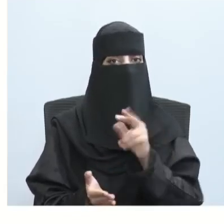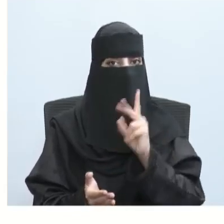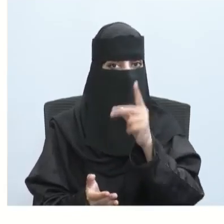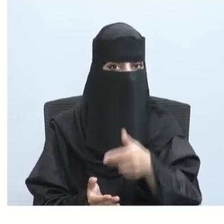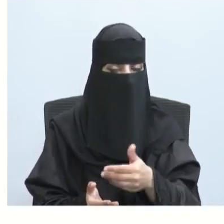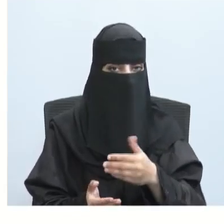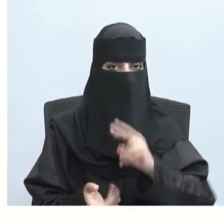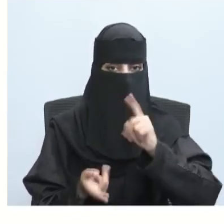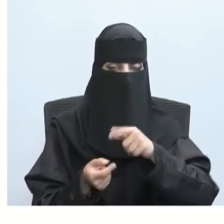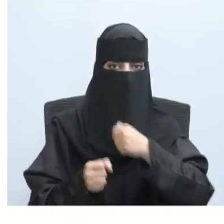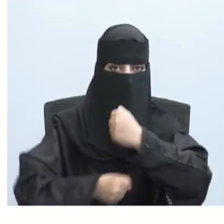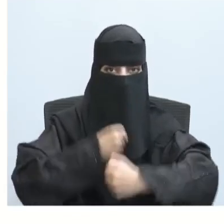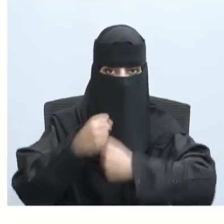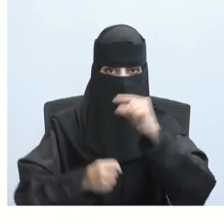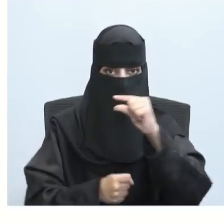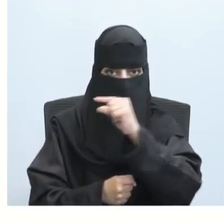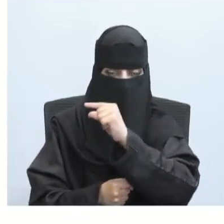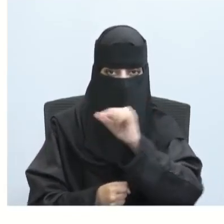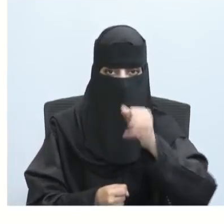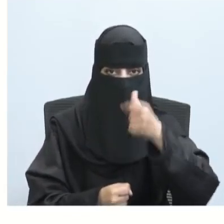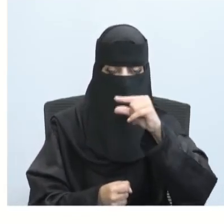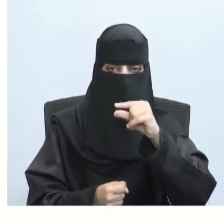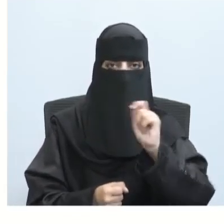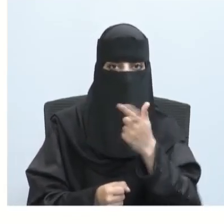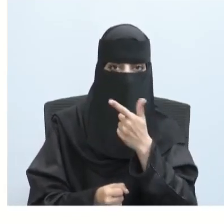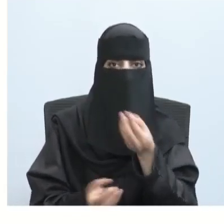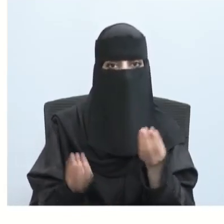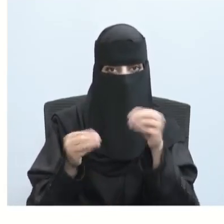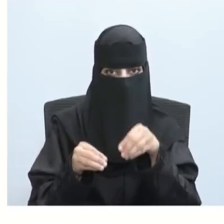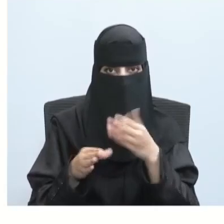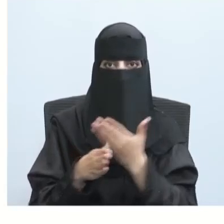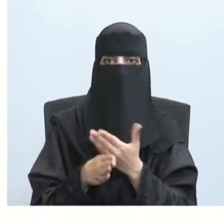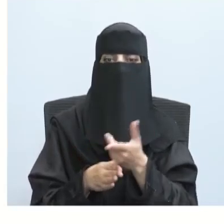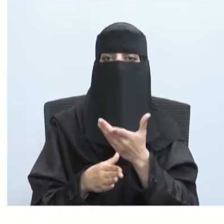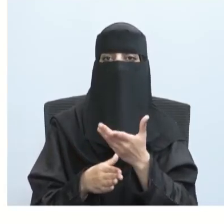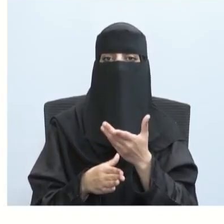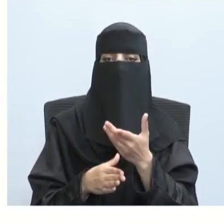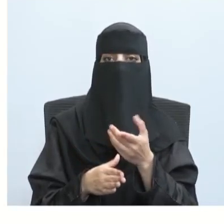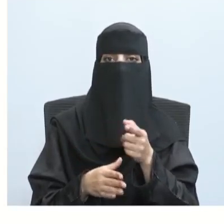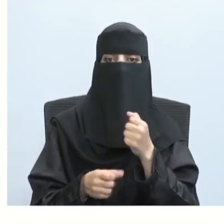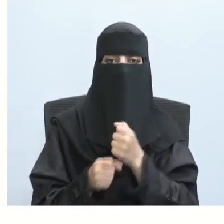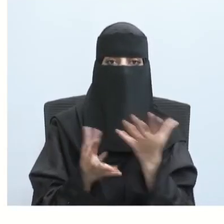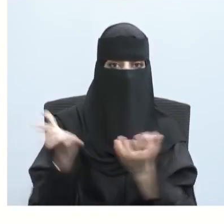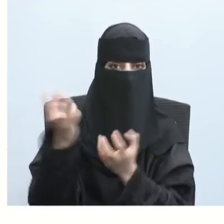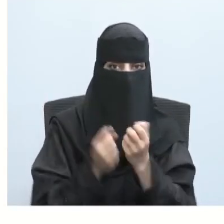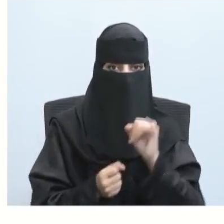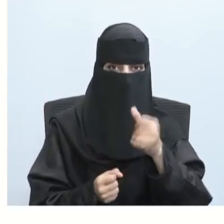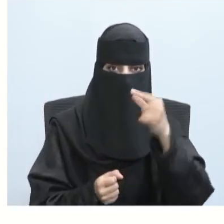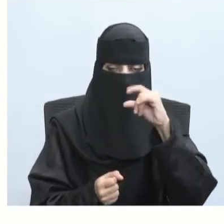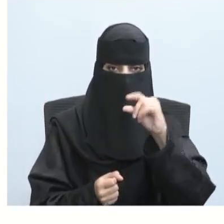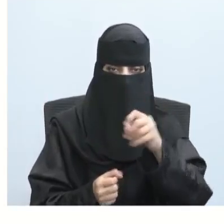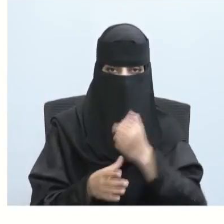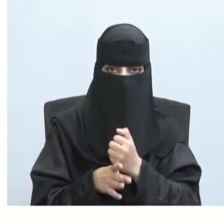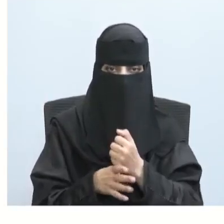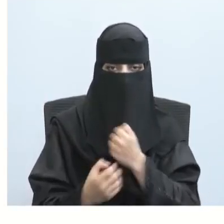سوف تتحرك الدقائق بسرعه اكبر فاذا اكتسبت الماده الصلبه